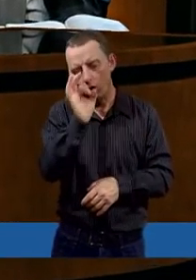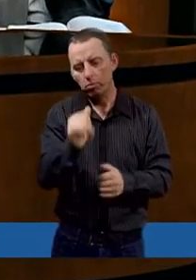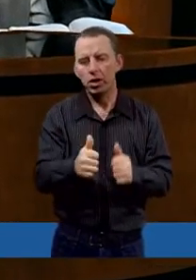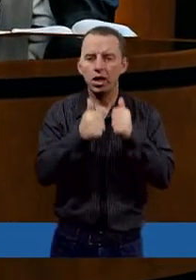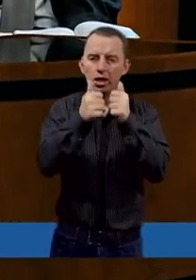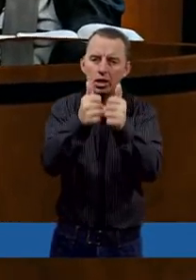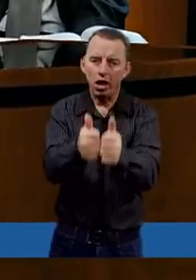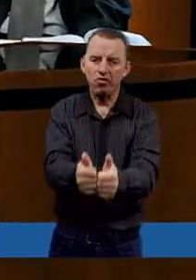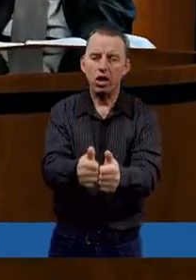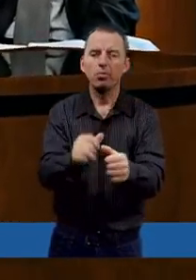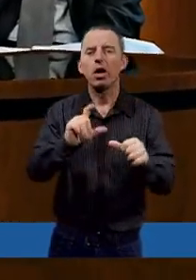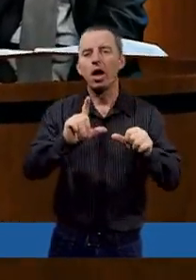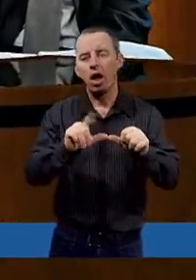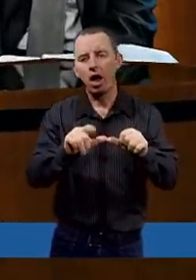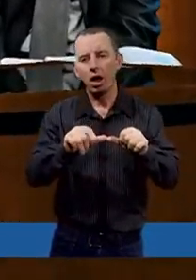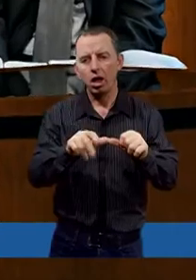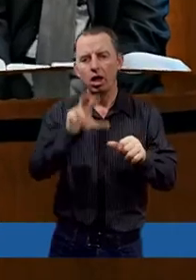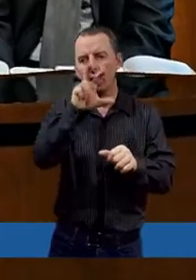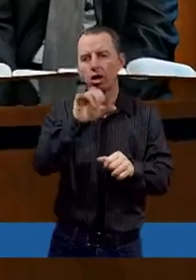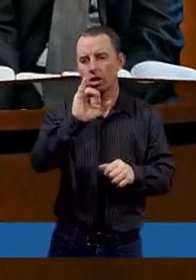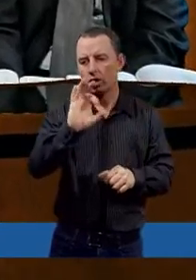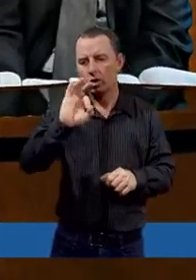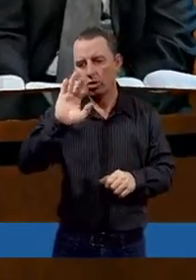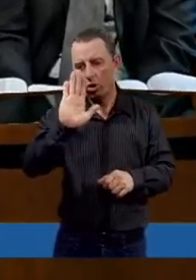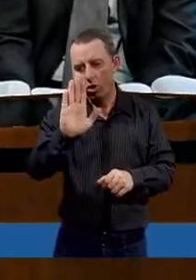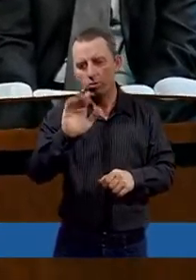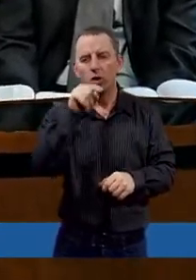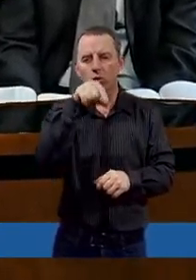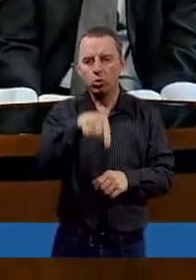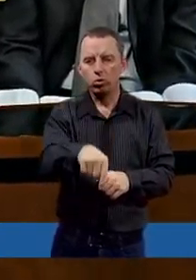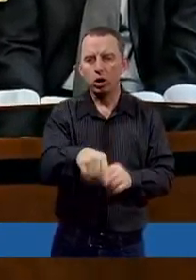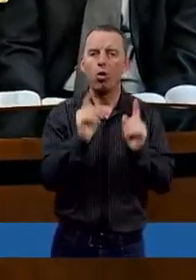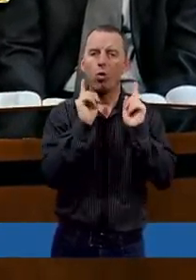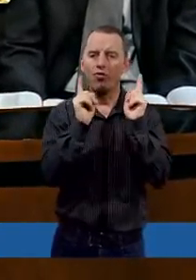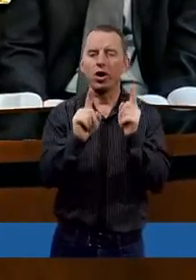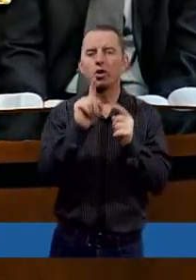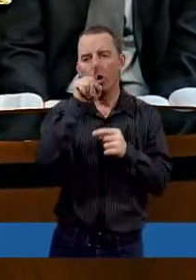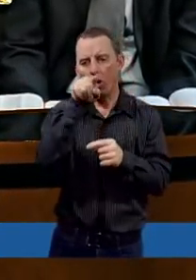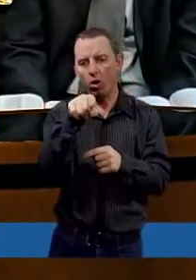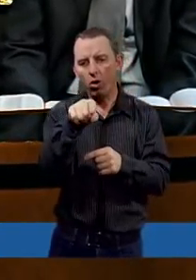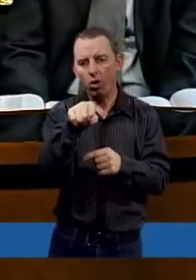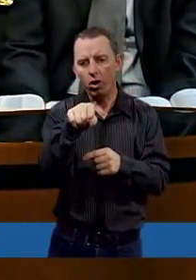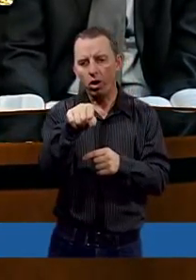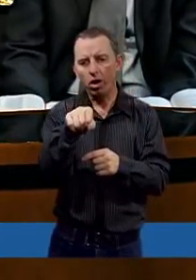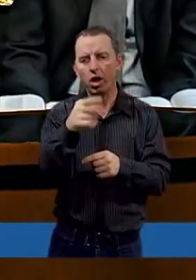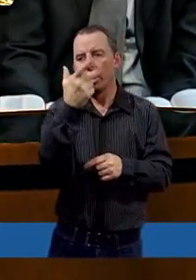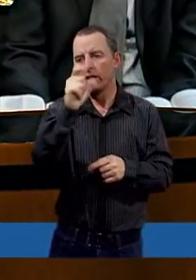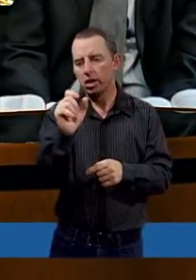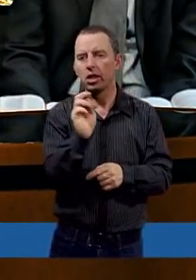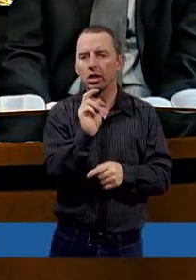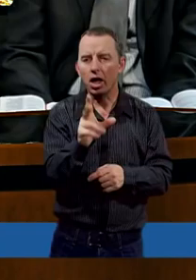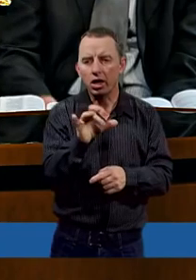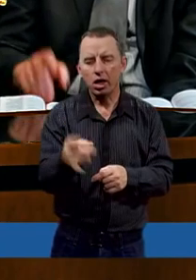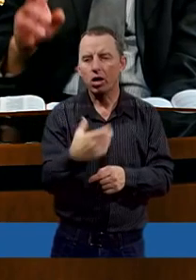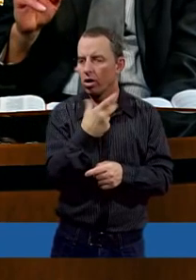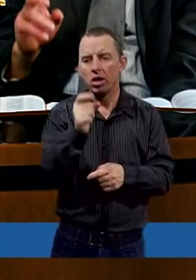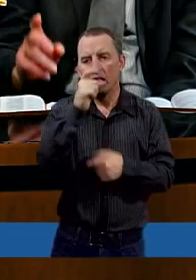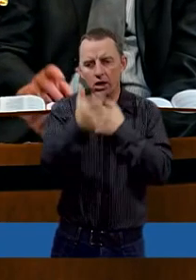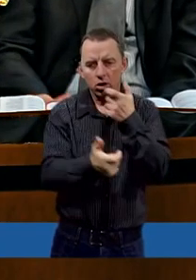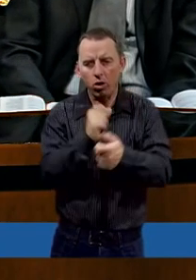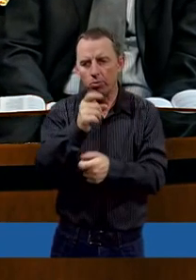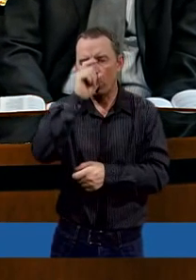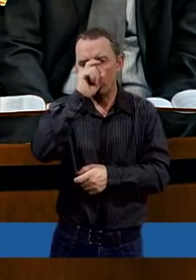stawiamy, ale Hiob tutaj uważa, że on no nic takiego nie zrobił